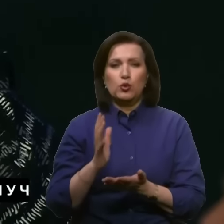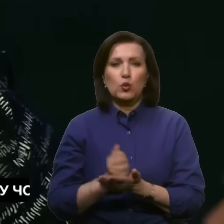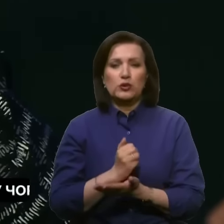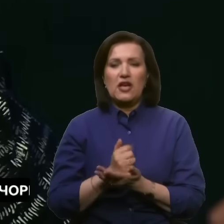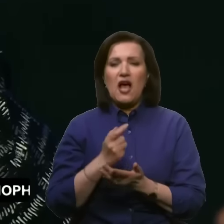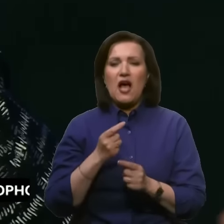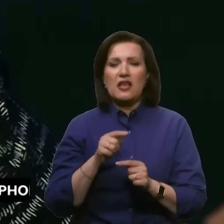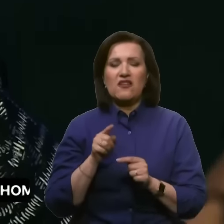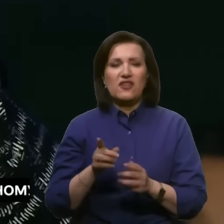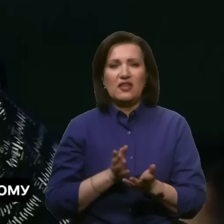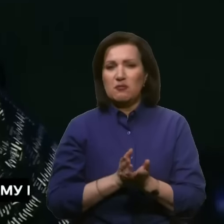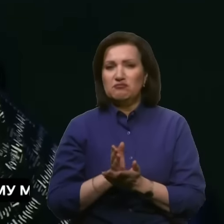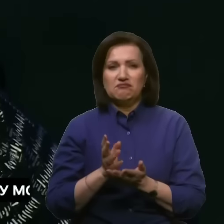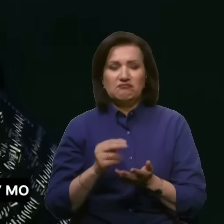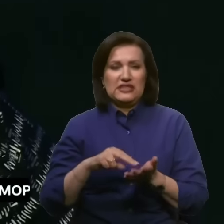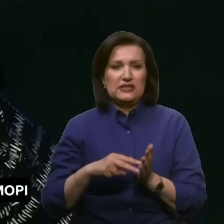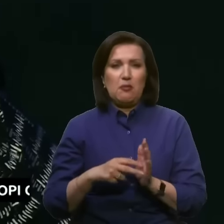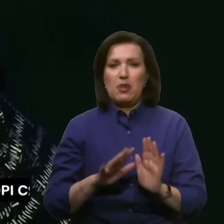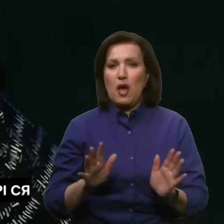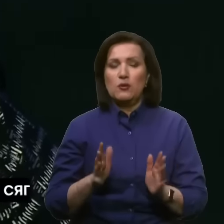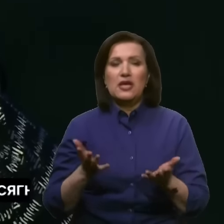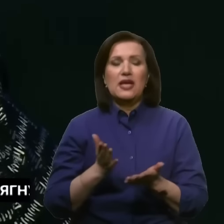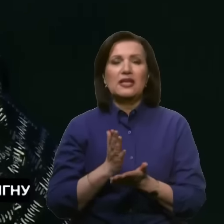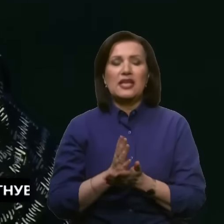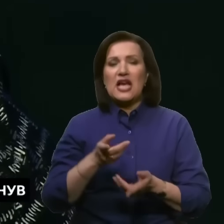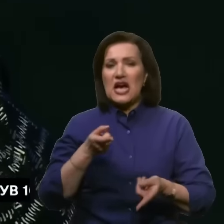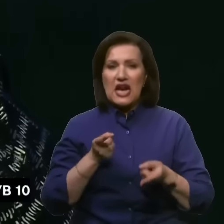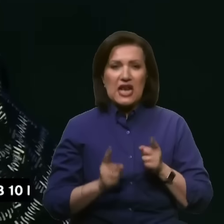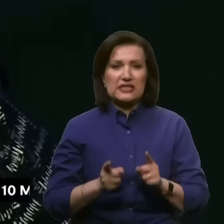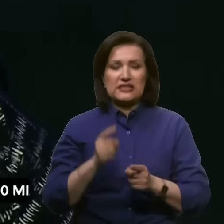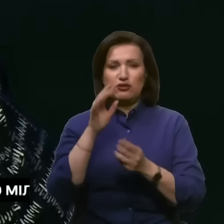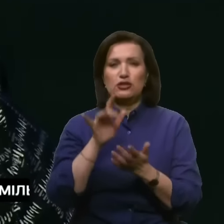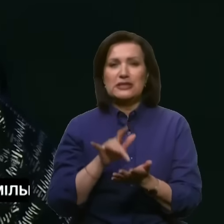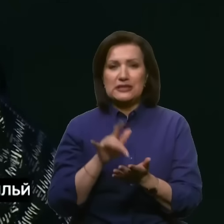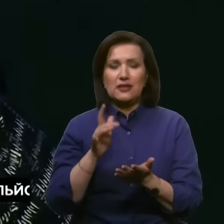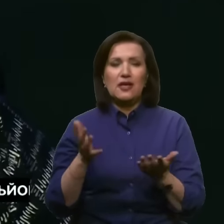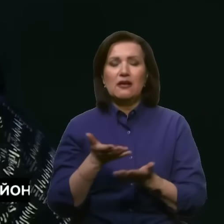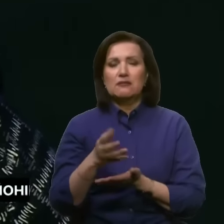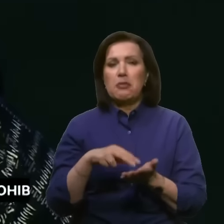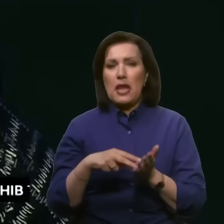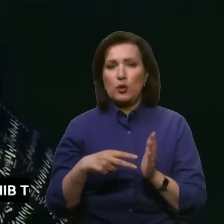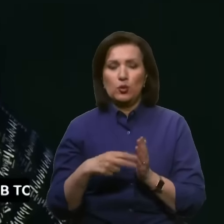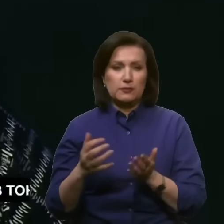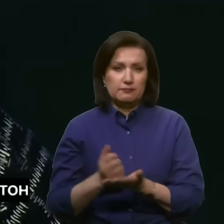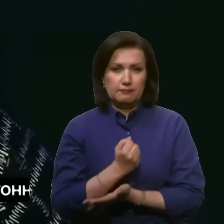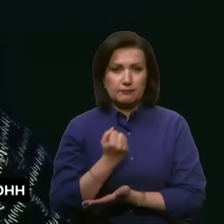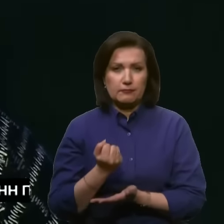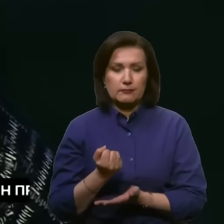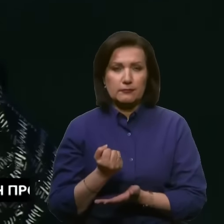але він пішов не за планом. Які є реалістичні цілі, які ви плануєте